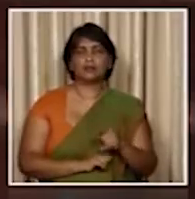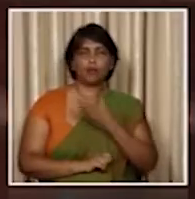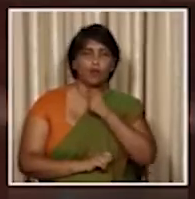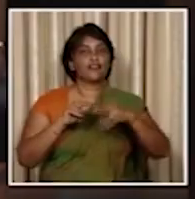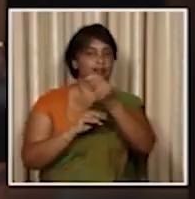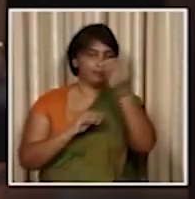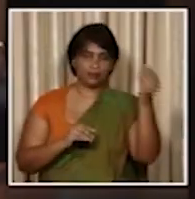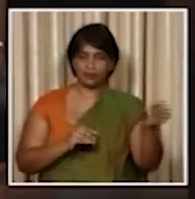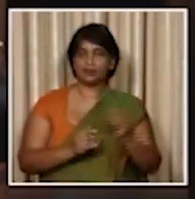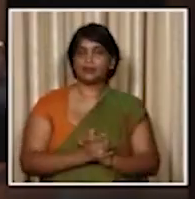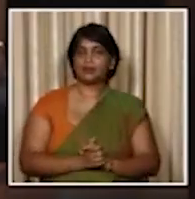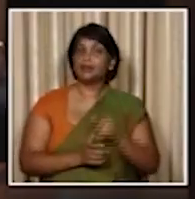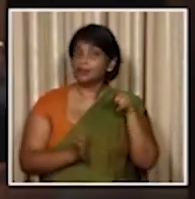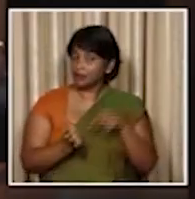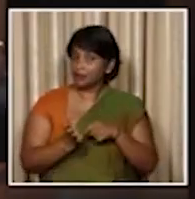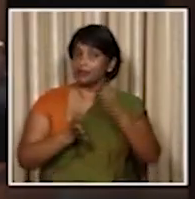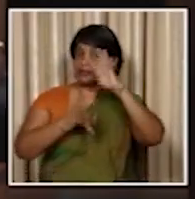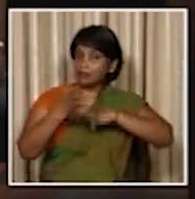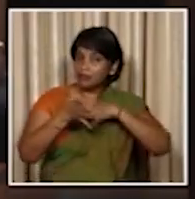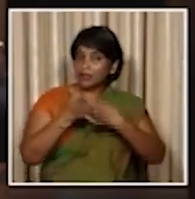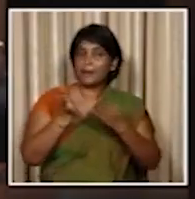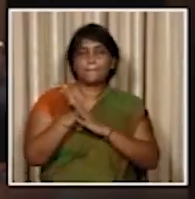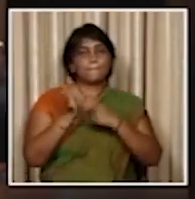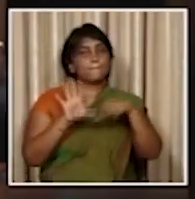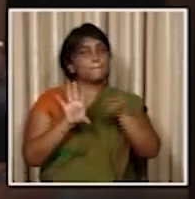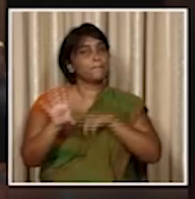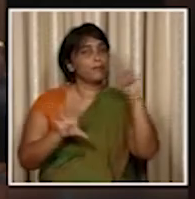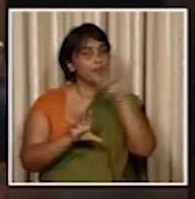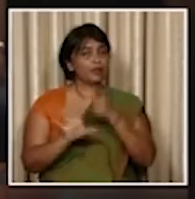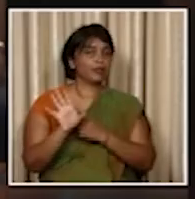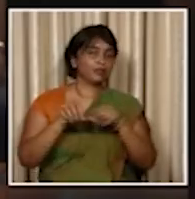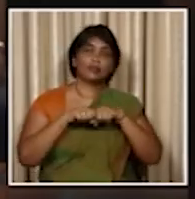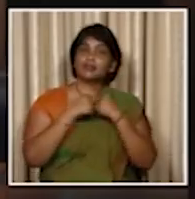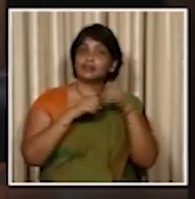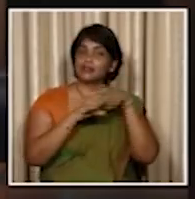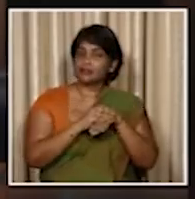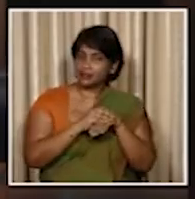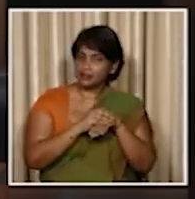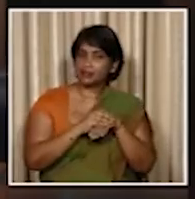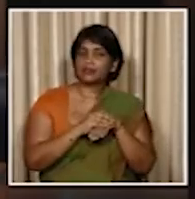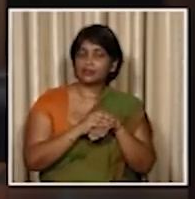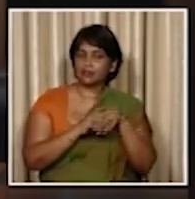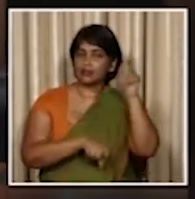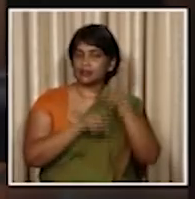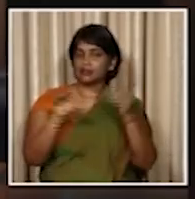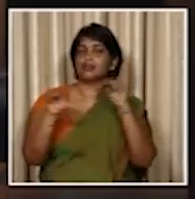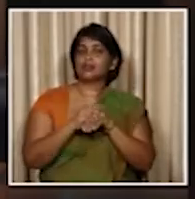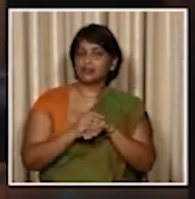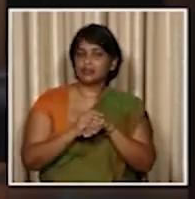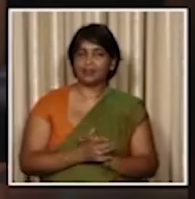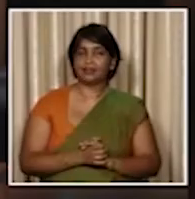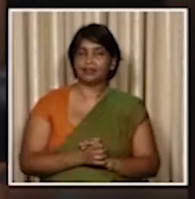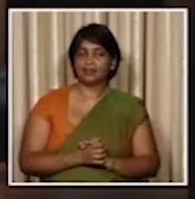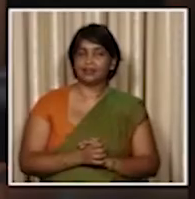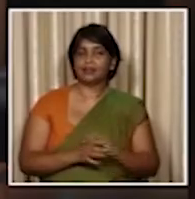කියන්න එපා. හොඳයි. මේකේ තියෙනවා අයවැය ලේඛන මැයි පළවෙනිදා මේ යොවුන් සේනාංකේ මේ පිරිස සම්බන්ධ කිරීම කියලා. මේ එතකොට